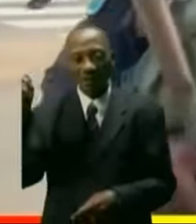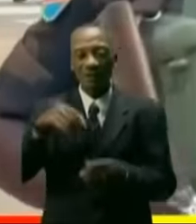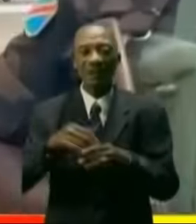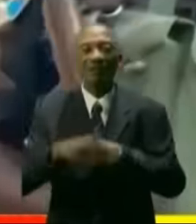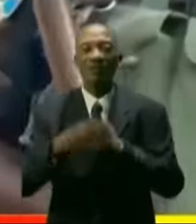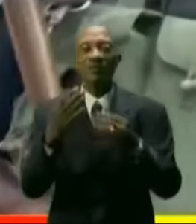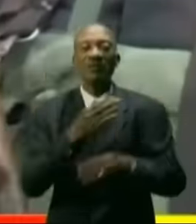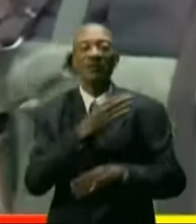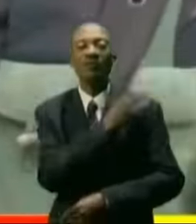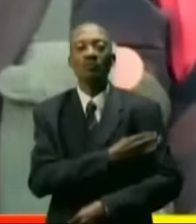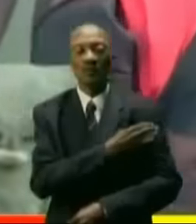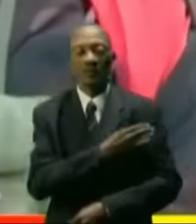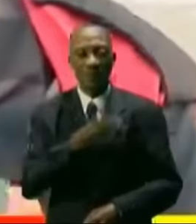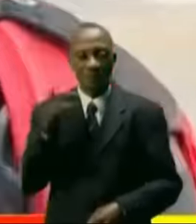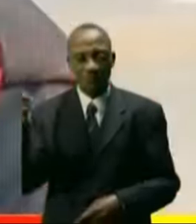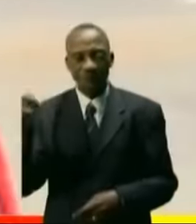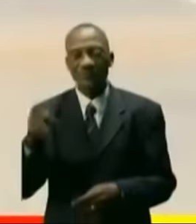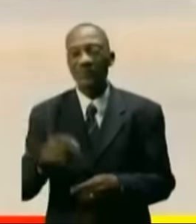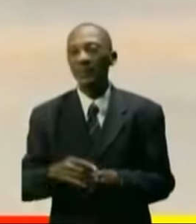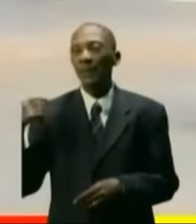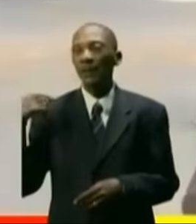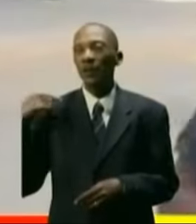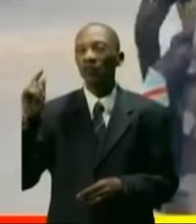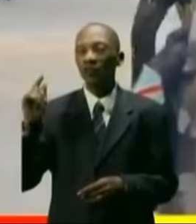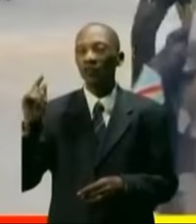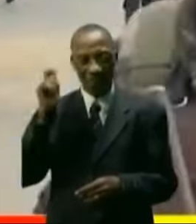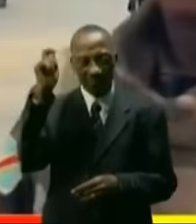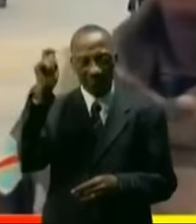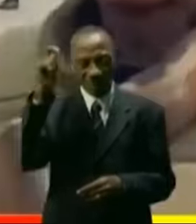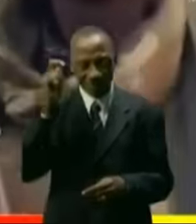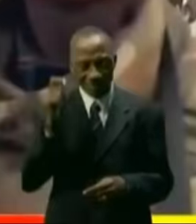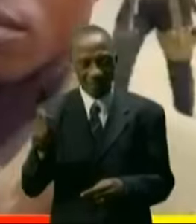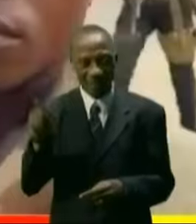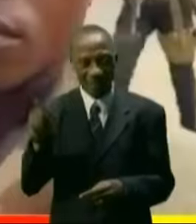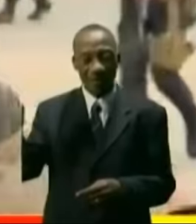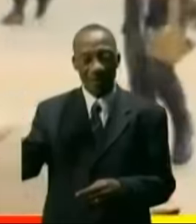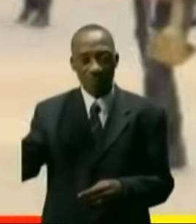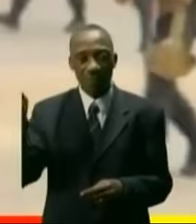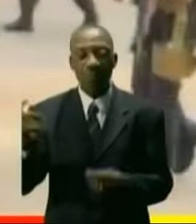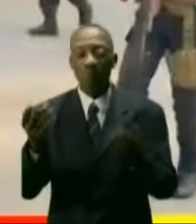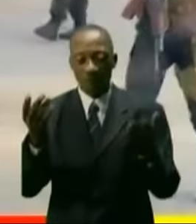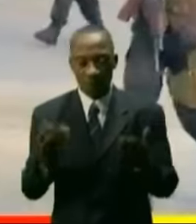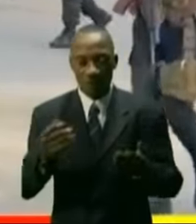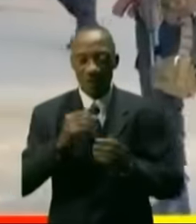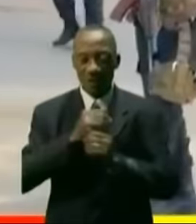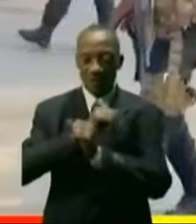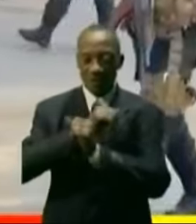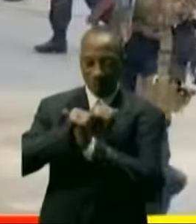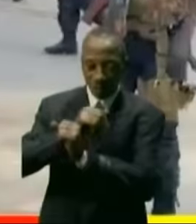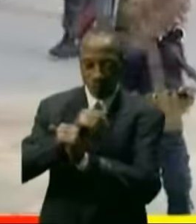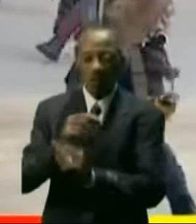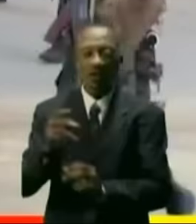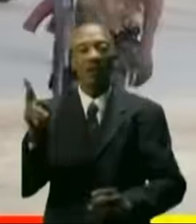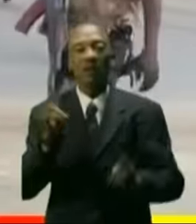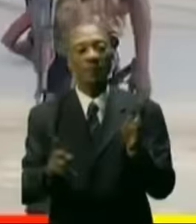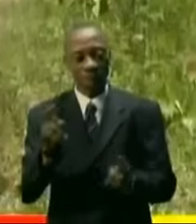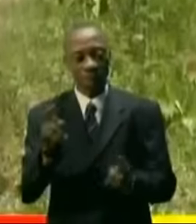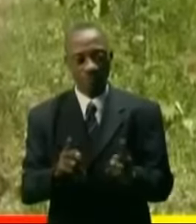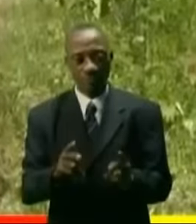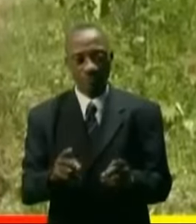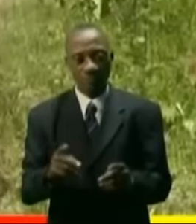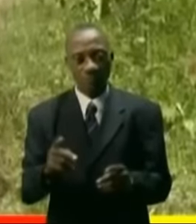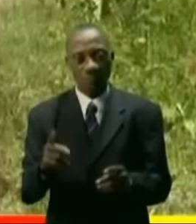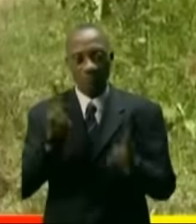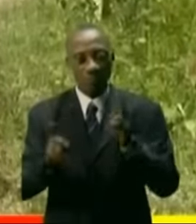Oubouya Kanchama Johnny, commandant des opérations et gouverneur militaire, et résolument a décidé à redynamiser les patrouilles nocturnes